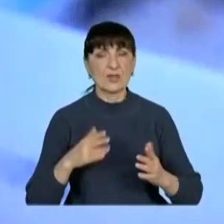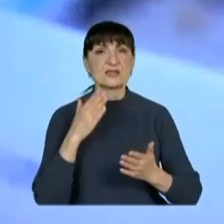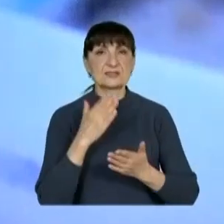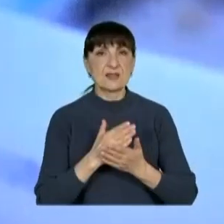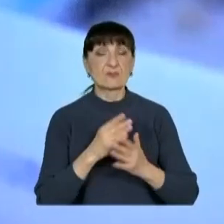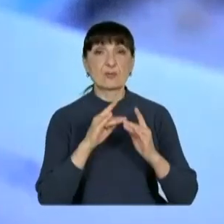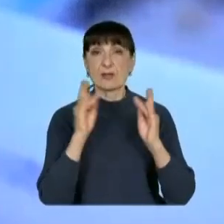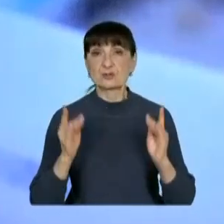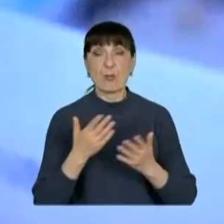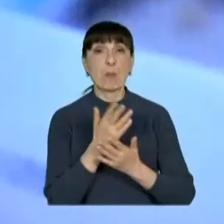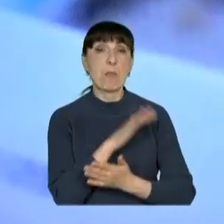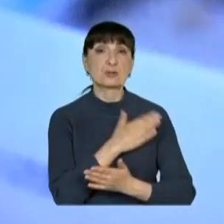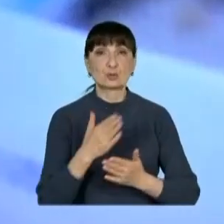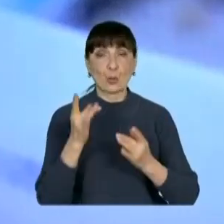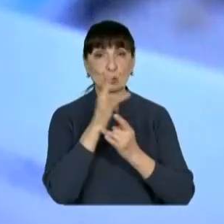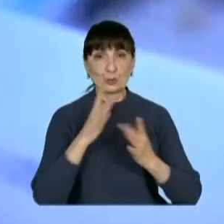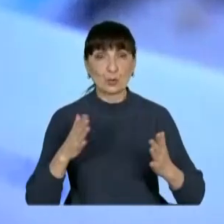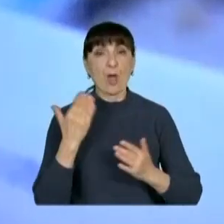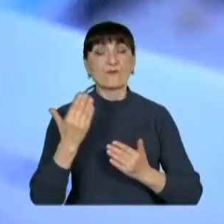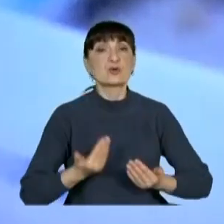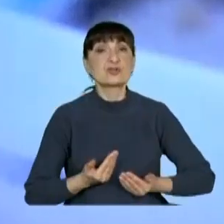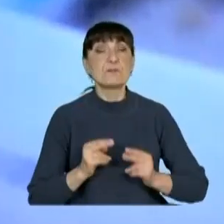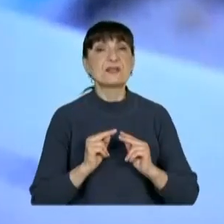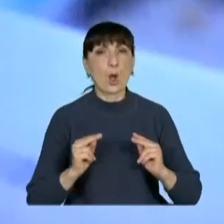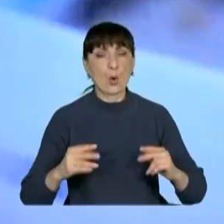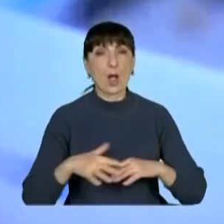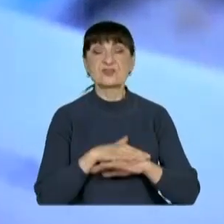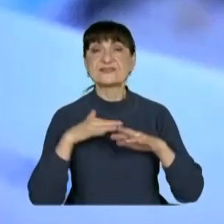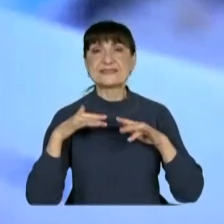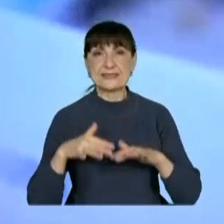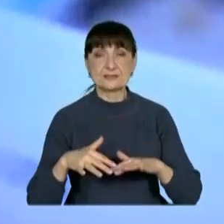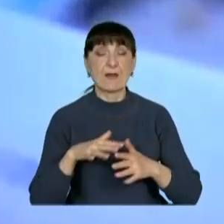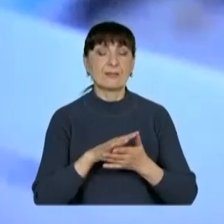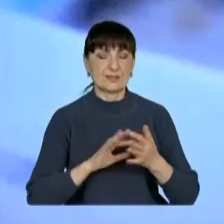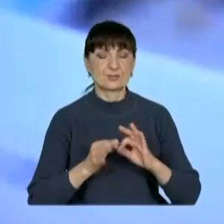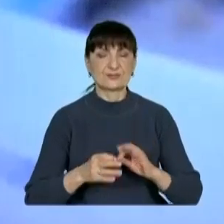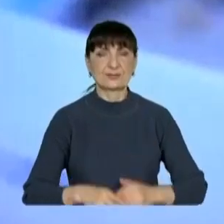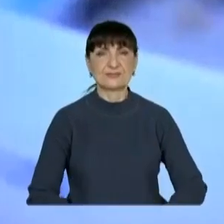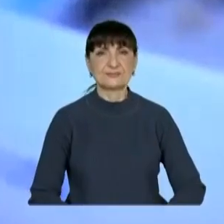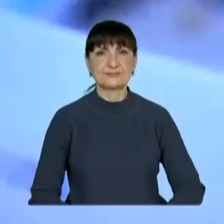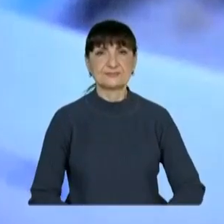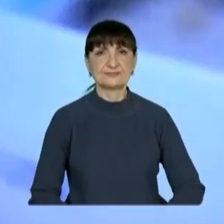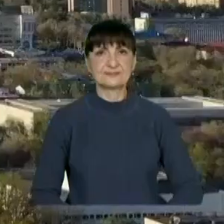мостом между культурами. О жизненном пути педагога и общественного деятеля расскажет Адель Акжаркенова.